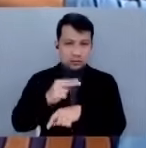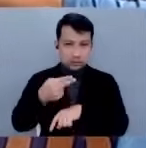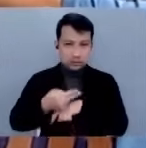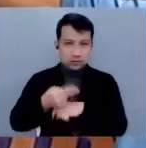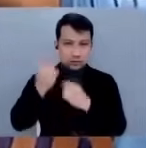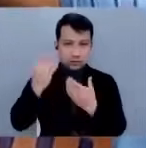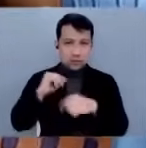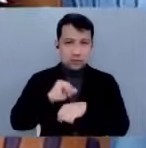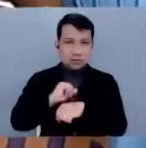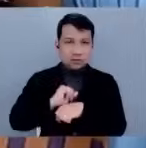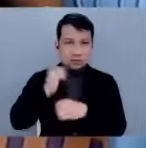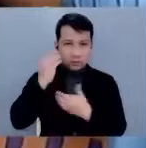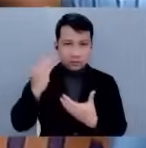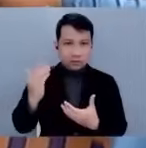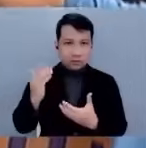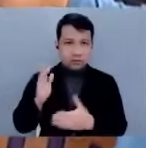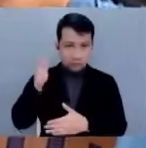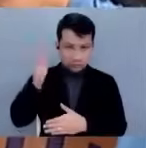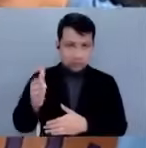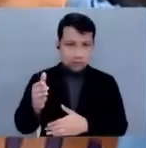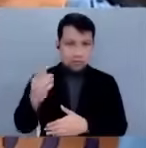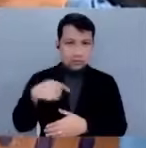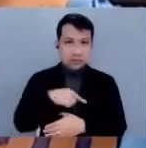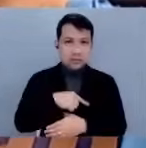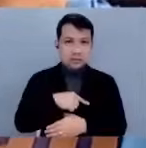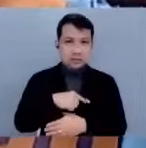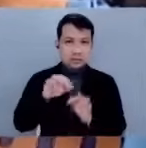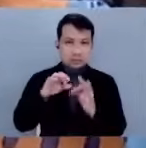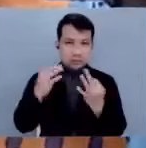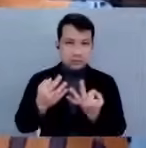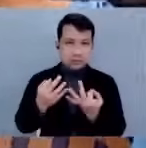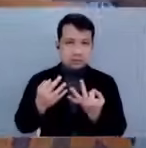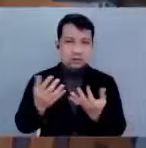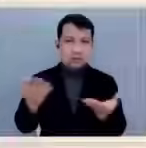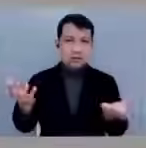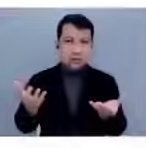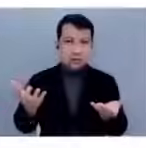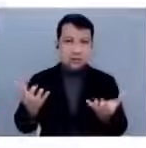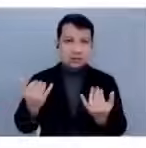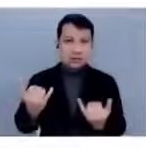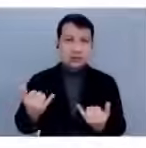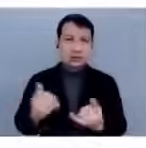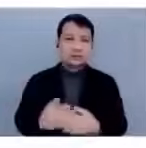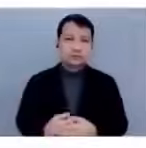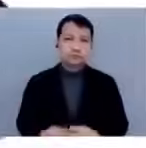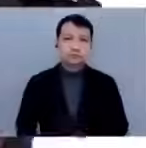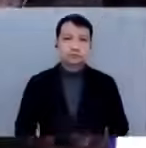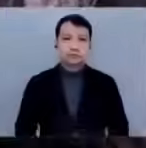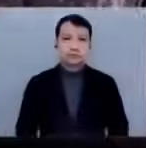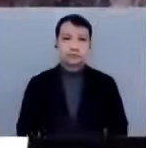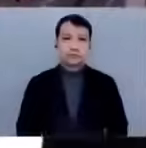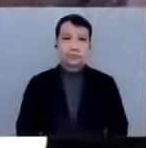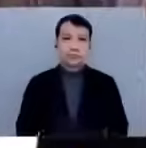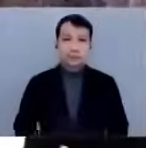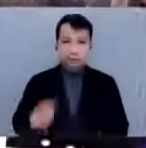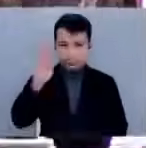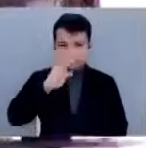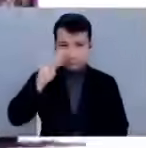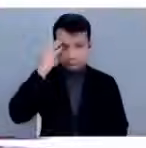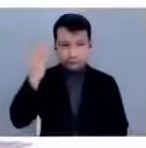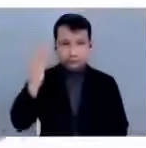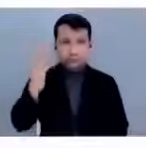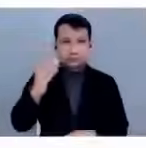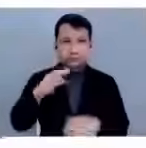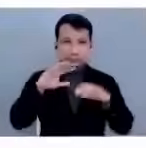buhay at ang kinabukasan ng kanilang mga pamilya. Nasaan ka na ngayon? Pinangangambahan ng mga chuper ang panguhuli sa